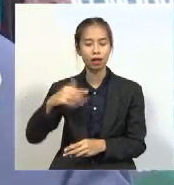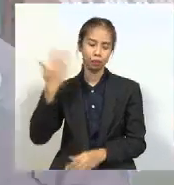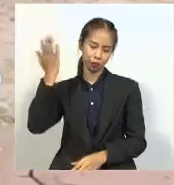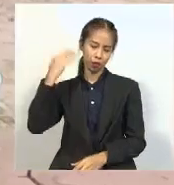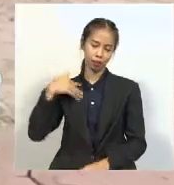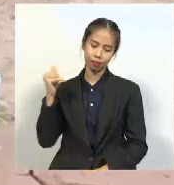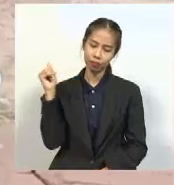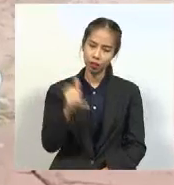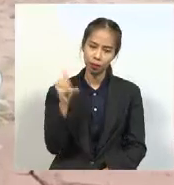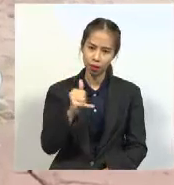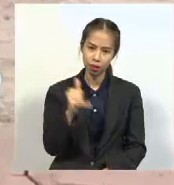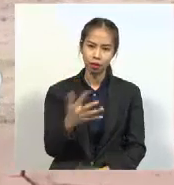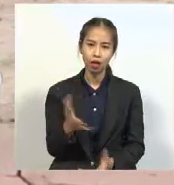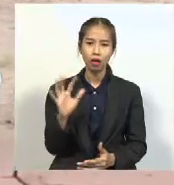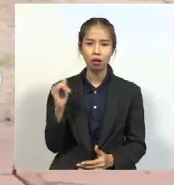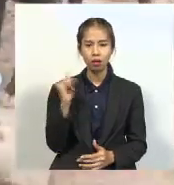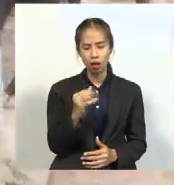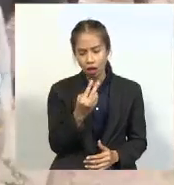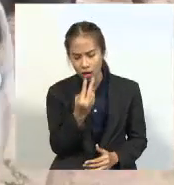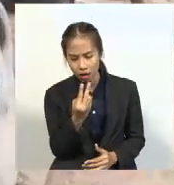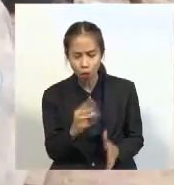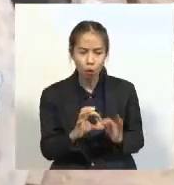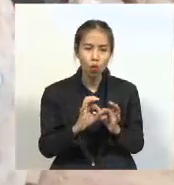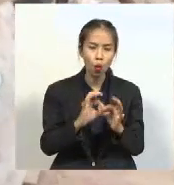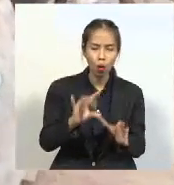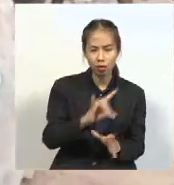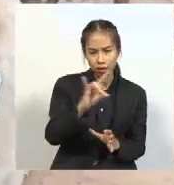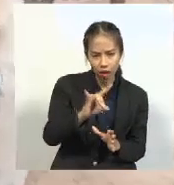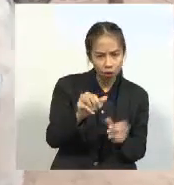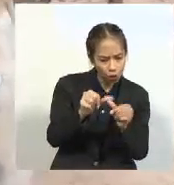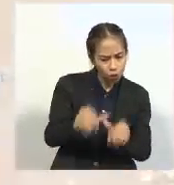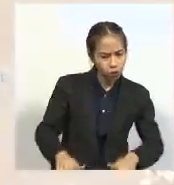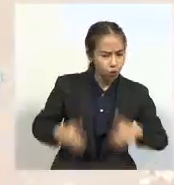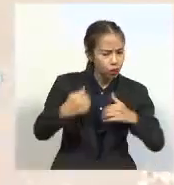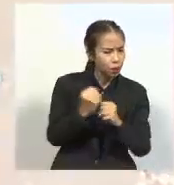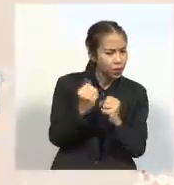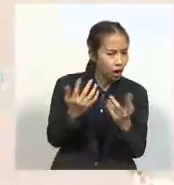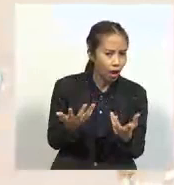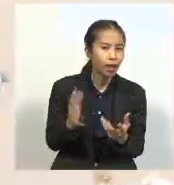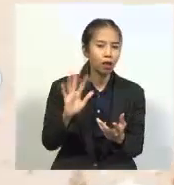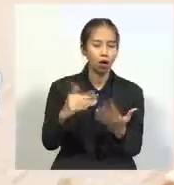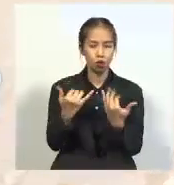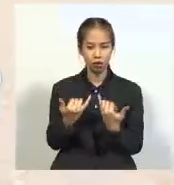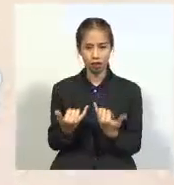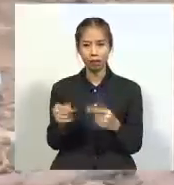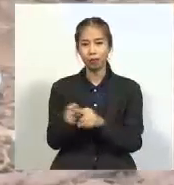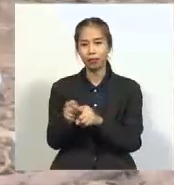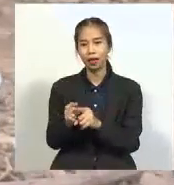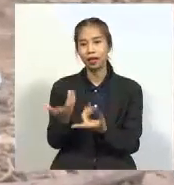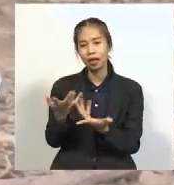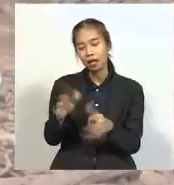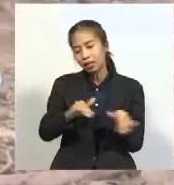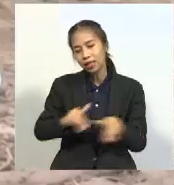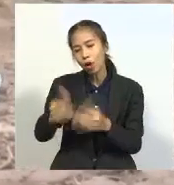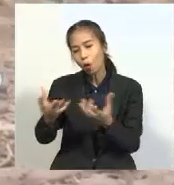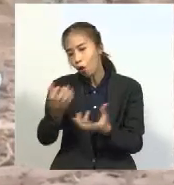ายครั้งค่ะเข้ามากี่ครั้งก็คิดถึงเป็นห่วงสัตว์เหล่านี้ว่าจะอยู่ยังไงทานยังไงวันนี้ก็เลยได้มีการนำอาหารเข้ามาเลี้ยงสัตว์อย่างภาพที่คุณ